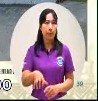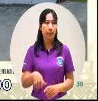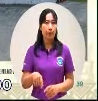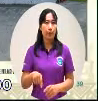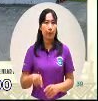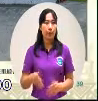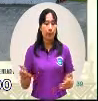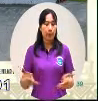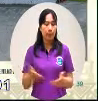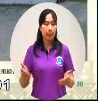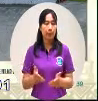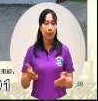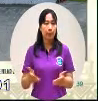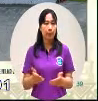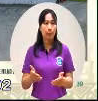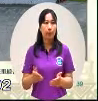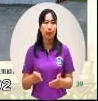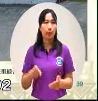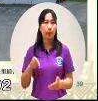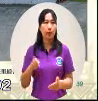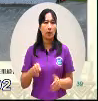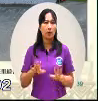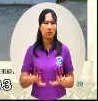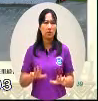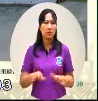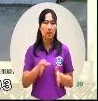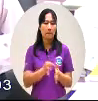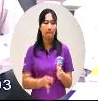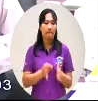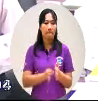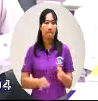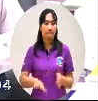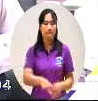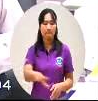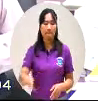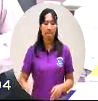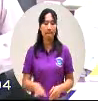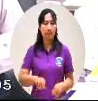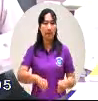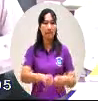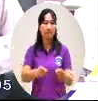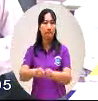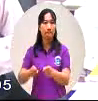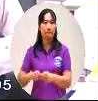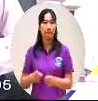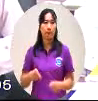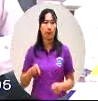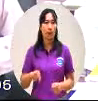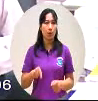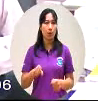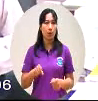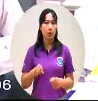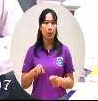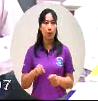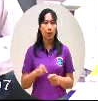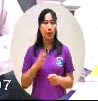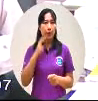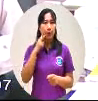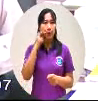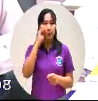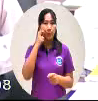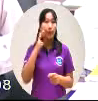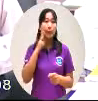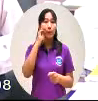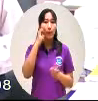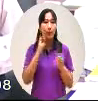呢已经好像是破损了，还有上面都已经生锈了，还有地面，